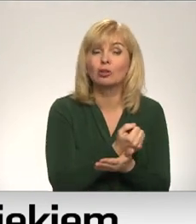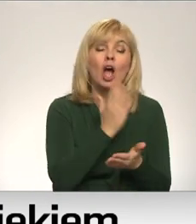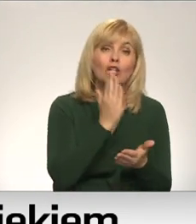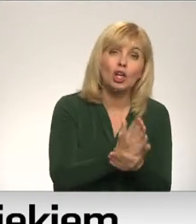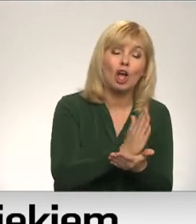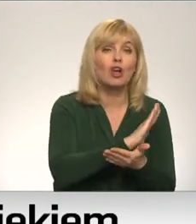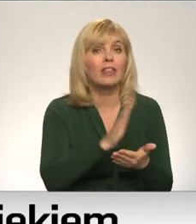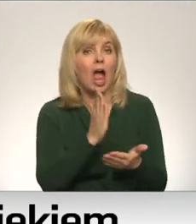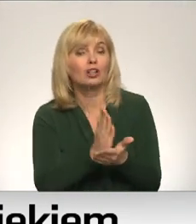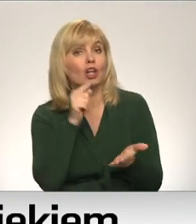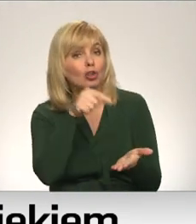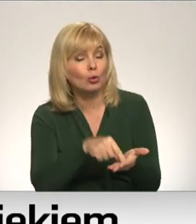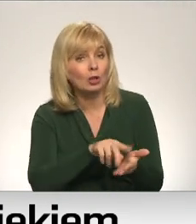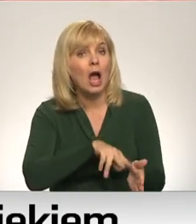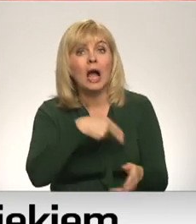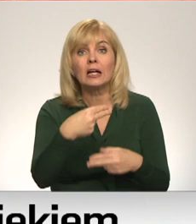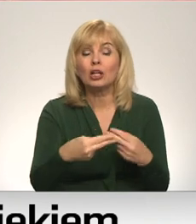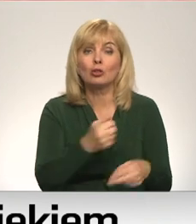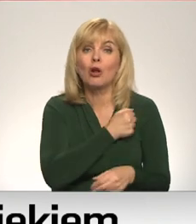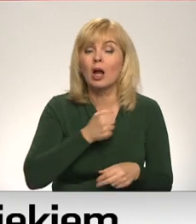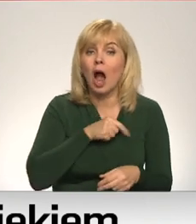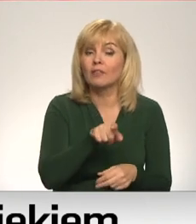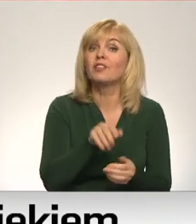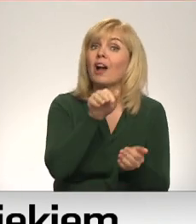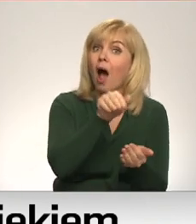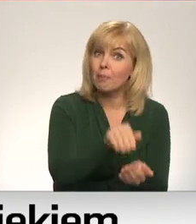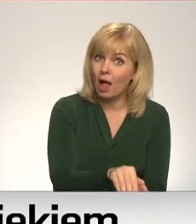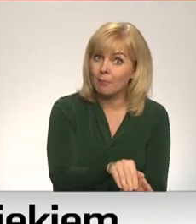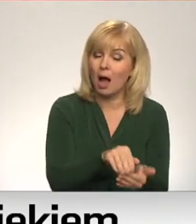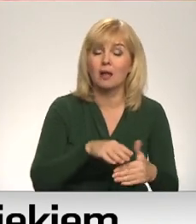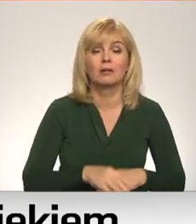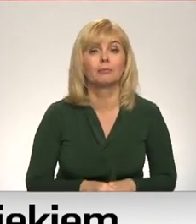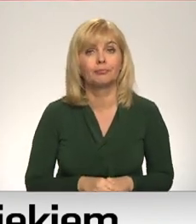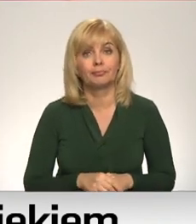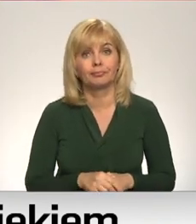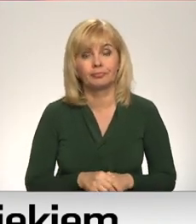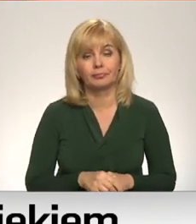netiešas norādes, kur kritušie karavīri apglabāti. Dāca Siliņa, Kristaps Dravinieks, Vidzemes televīzija.